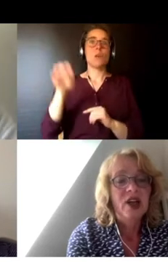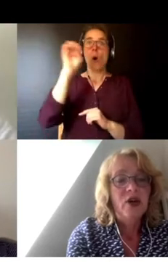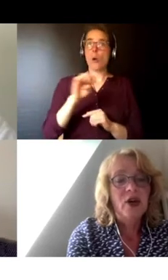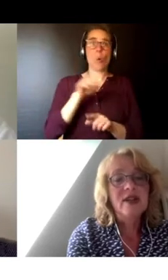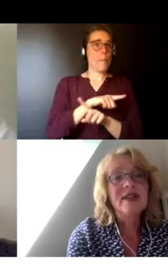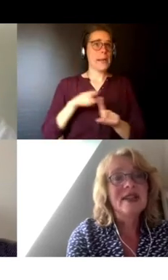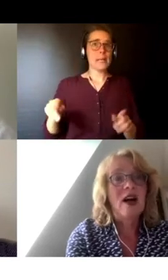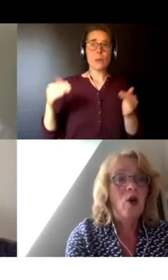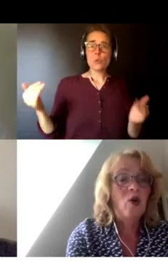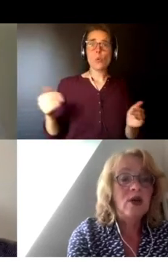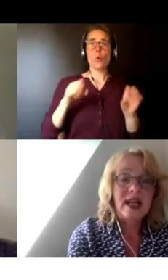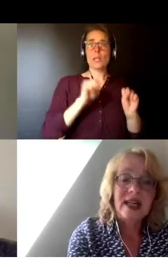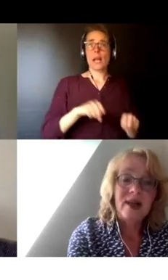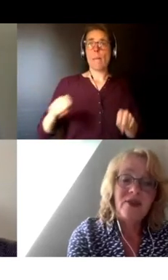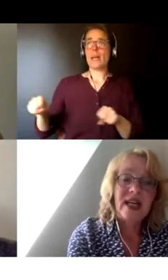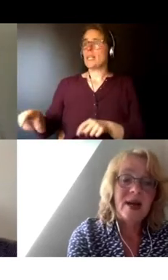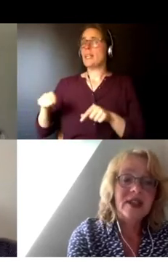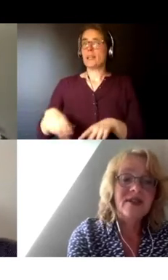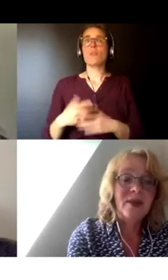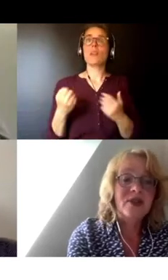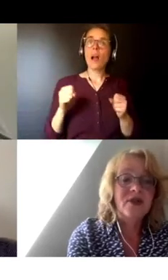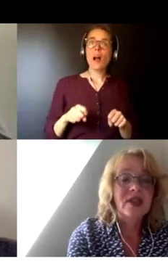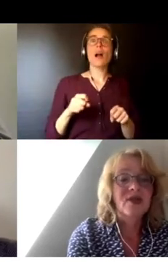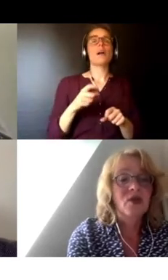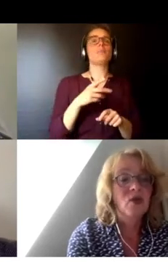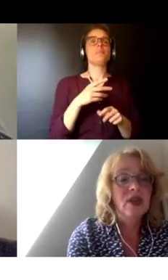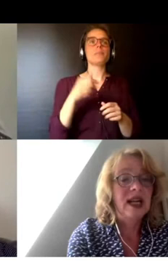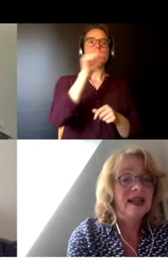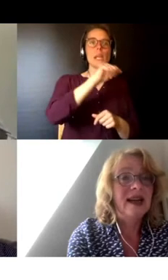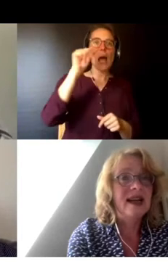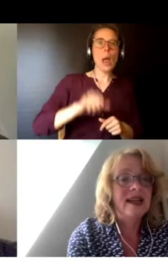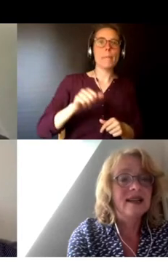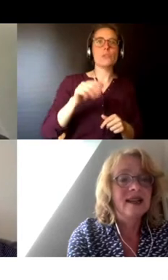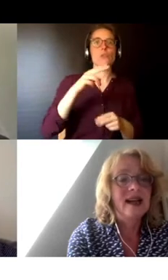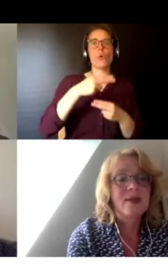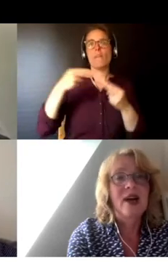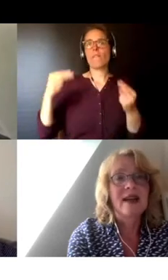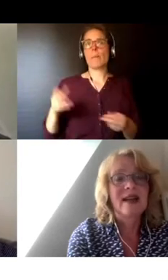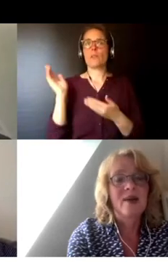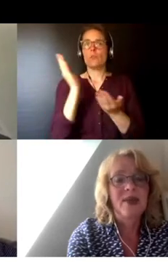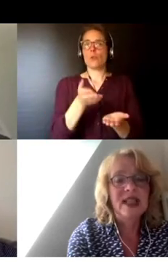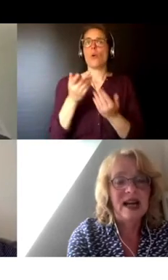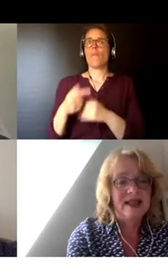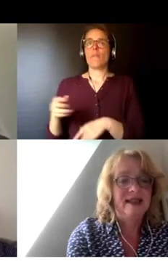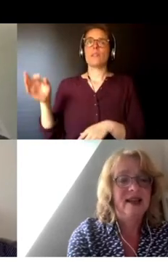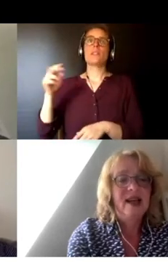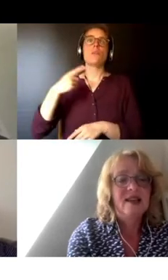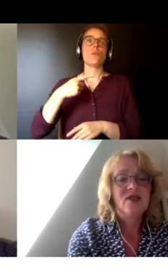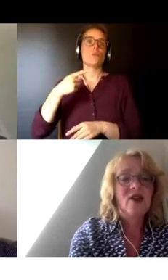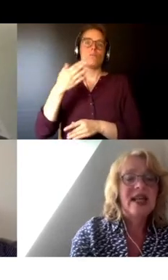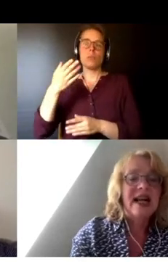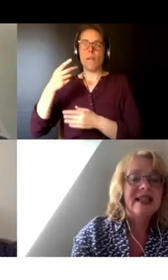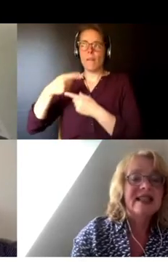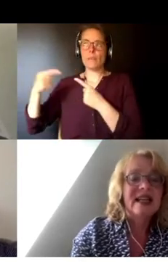hat, können sich auch Unternehmen wie Amazon Web Services und Google an Gaia-X als Partner beteiligen.